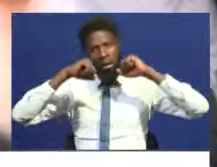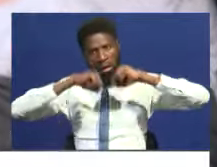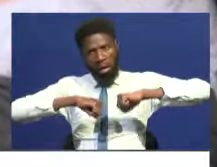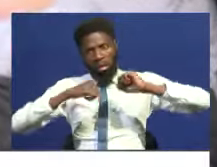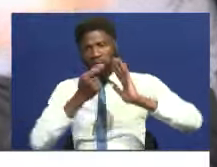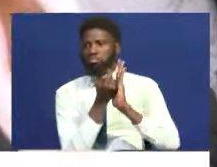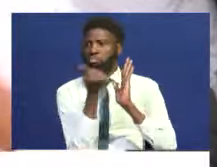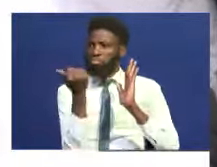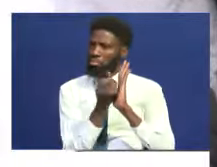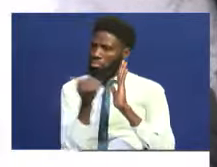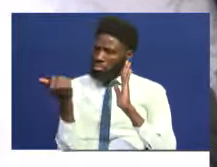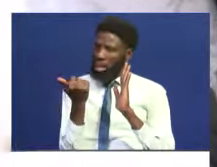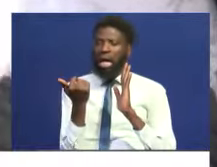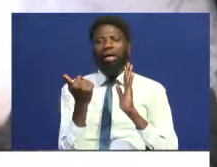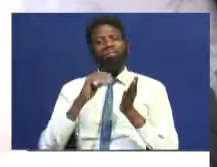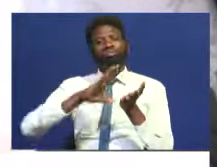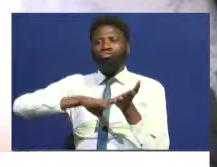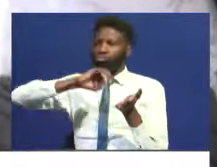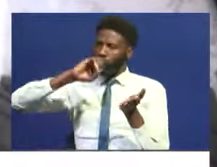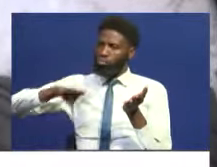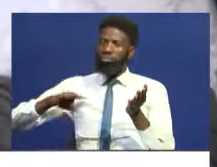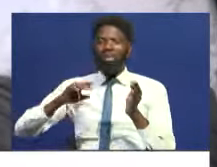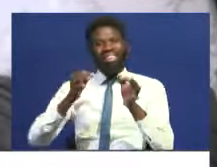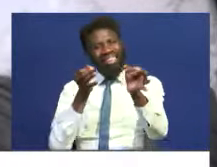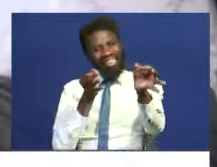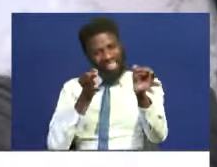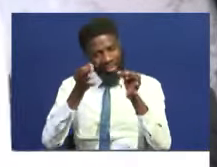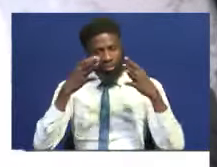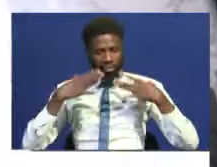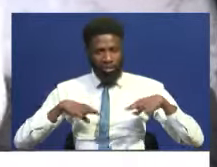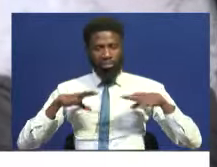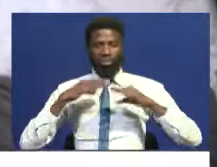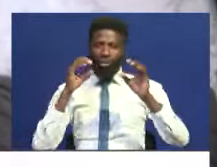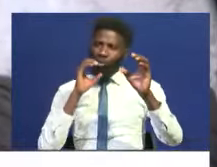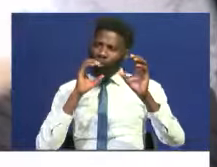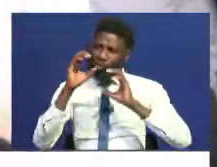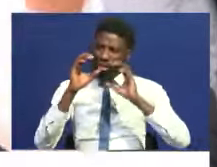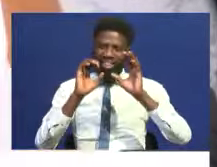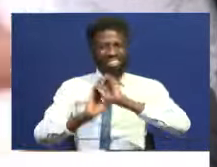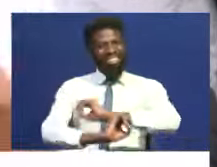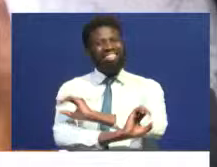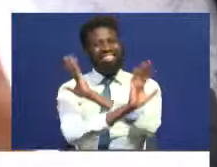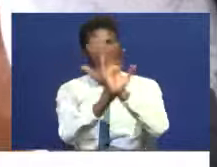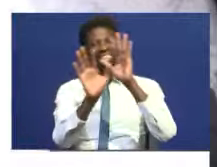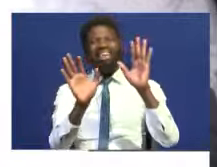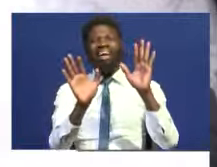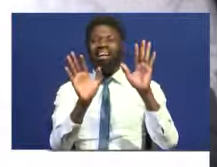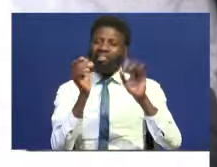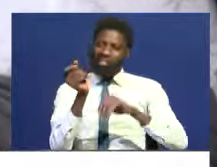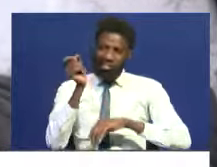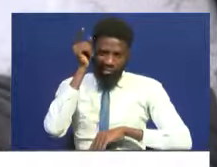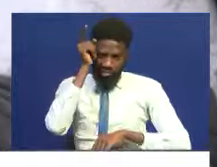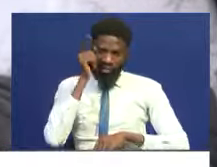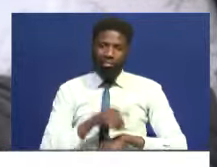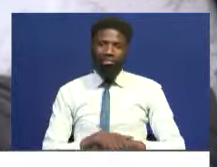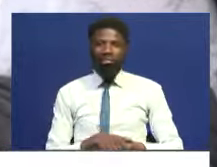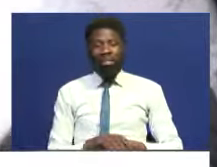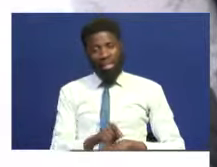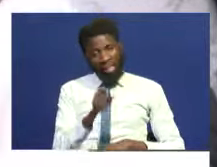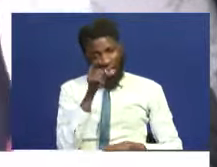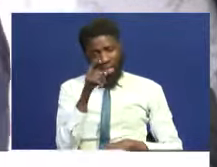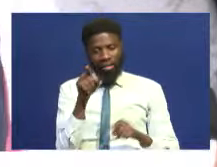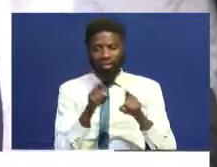tuelezee wananchi vizuri, na tunasema communication iwe sawa, watu waelewe chenye watu wanasema. Maana hiyo pia